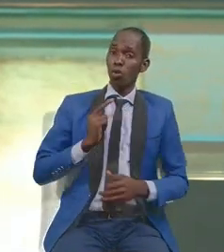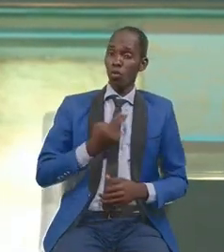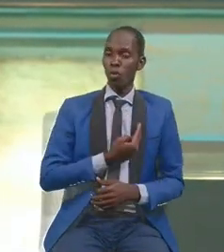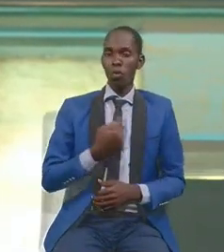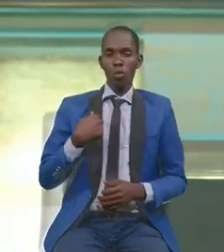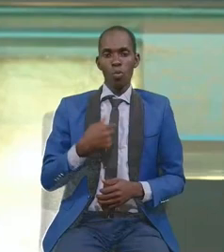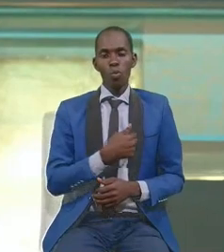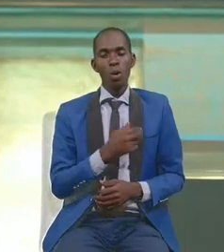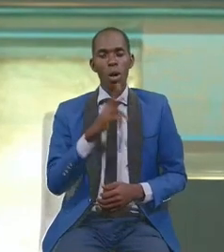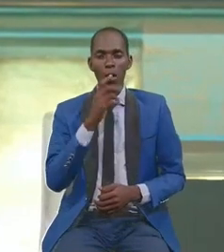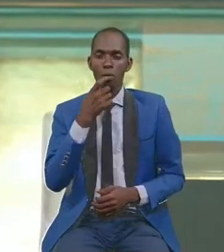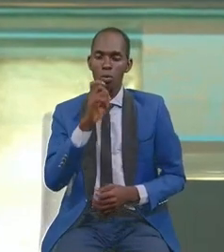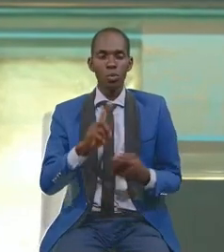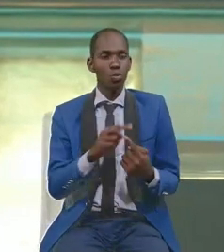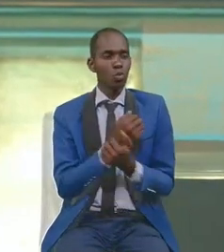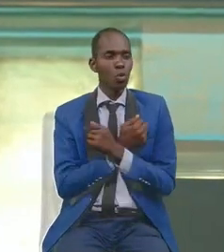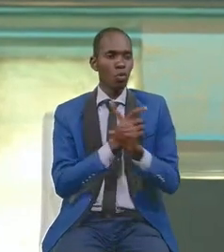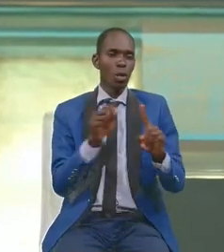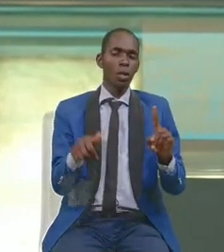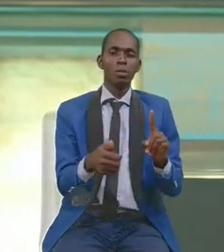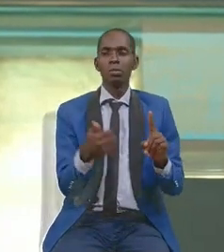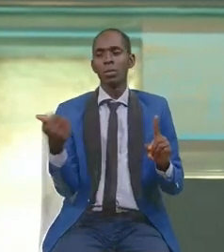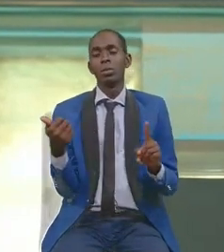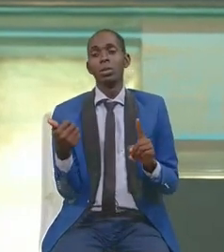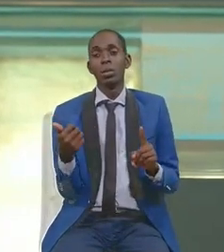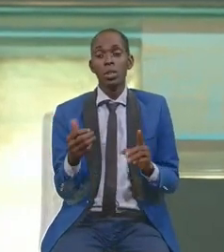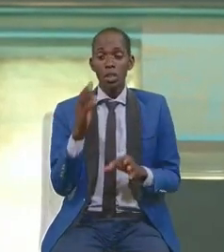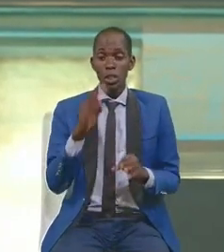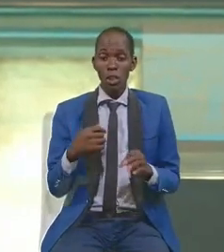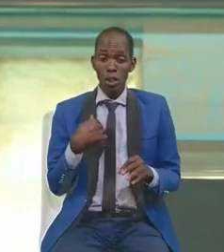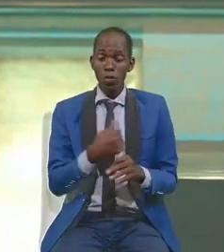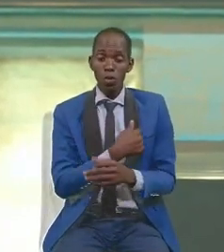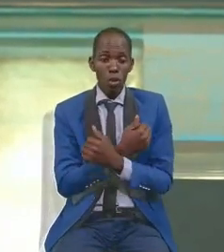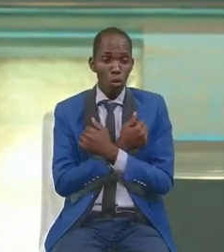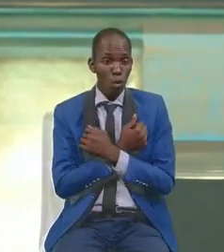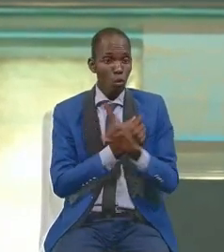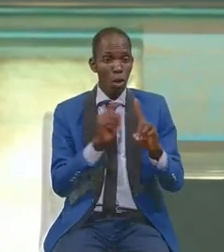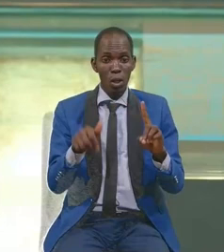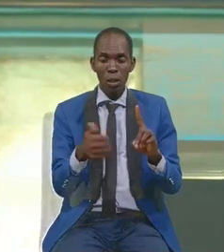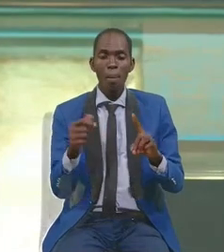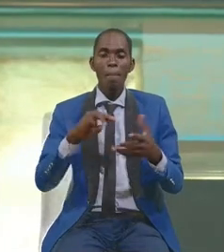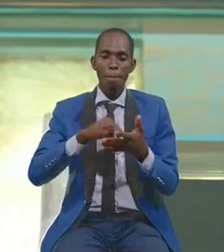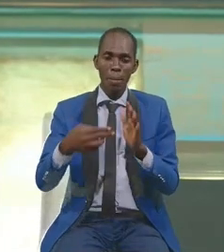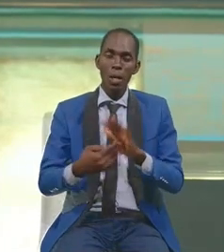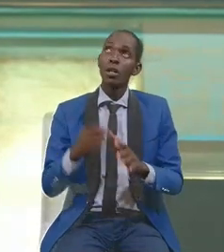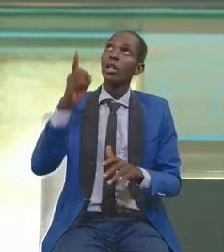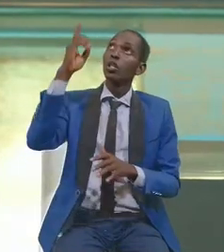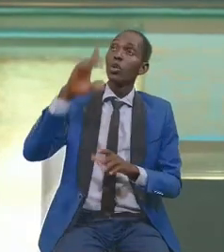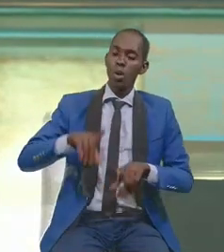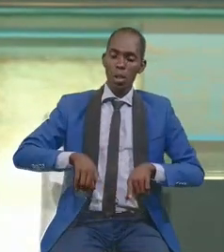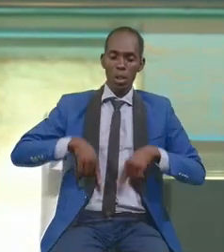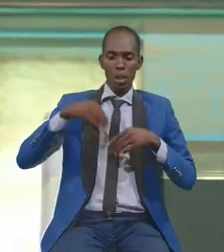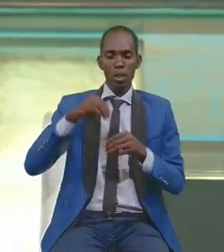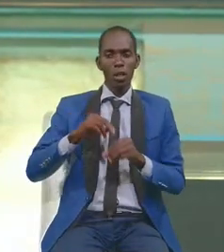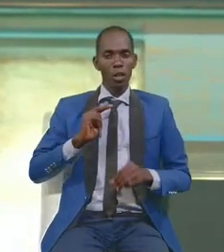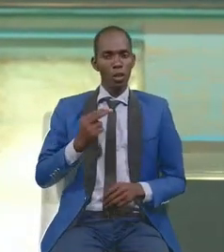autres. Il y a personne n'a jamais vu Dieu. Si nous nous aimons les uns les autres, Dieu demeure en nous et son amour